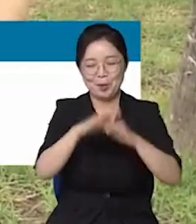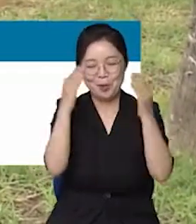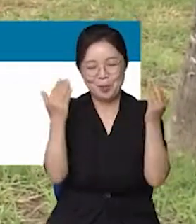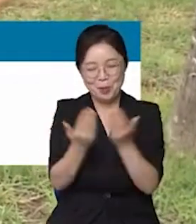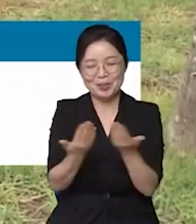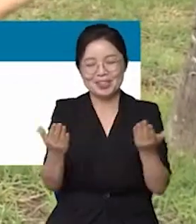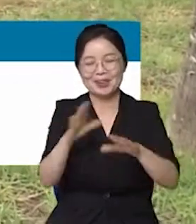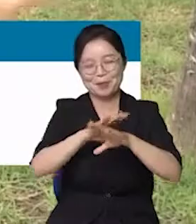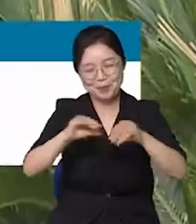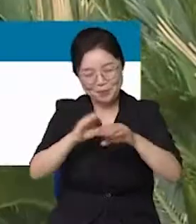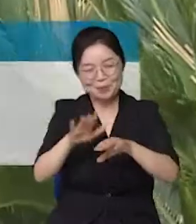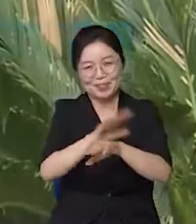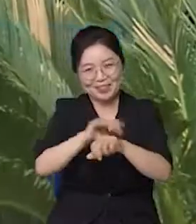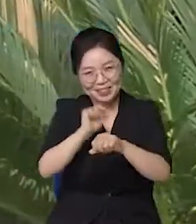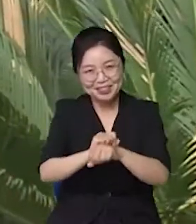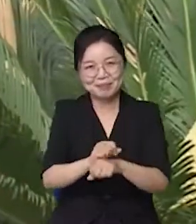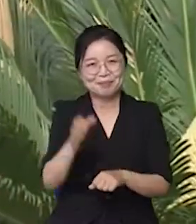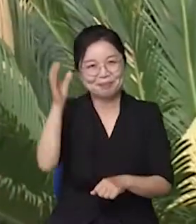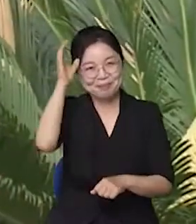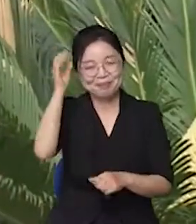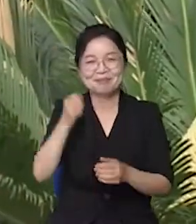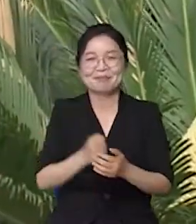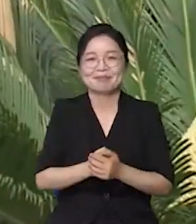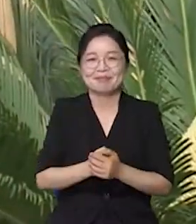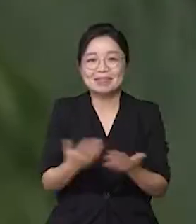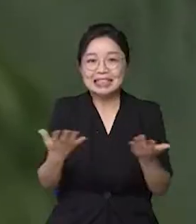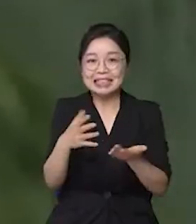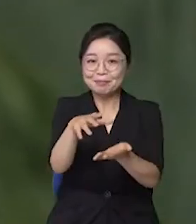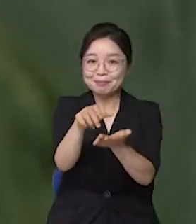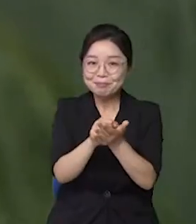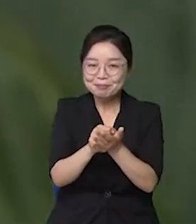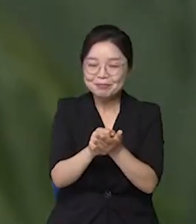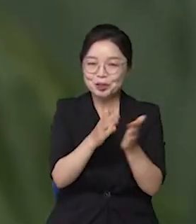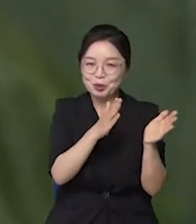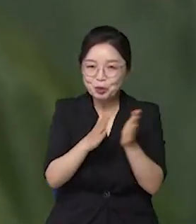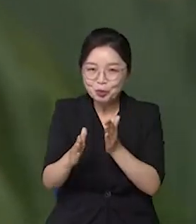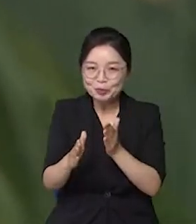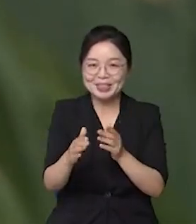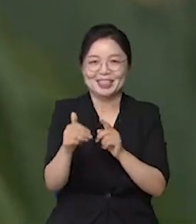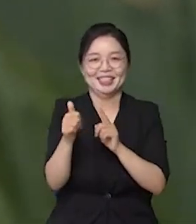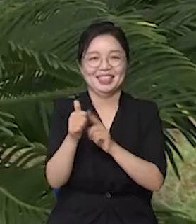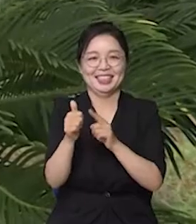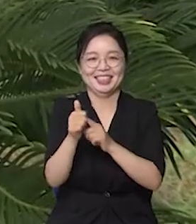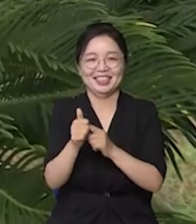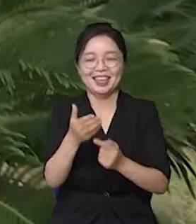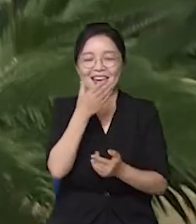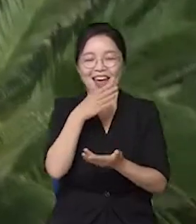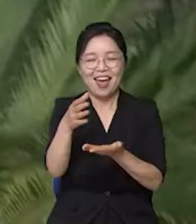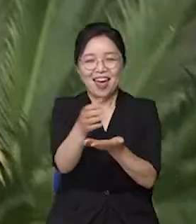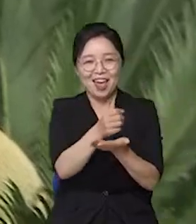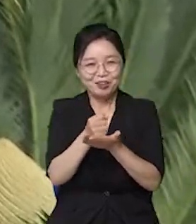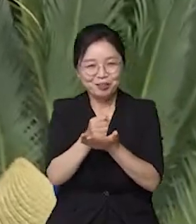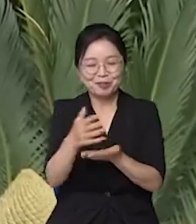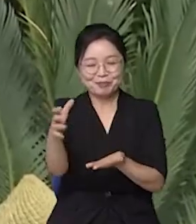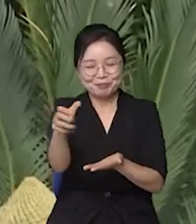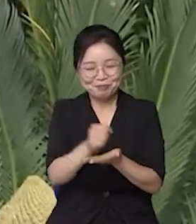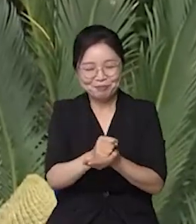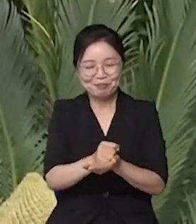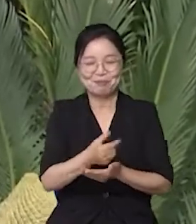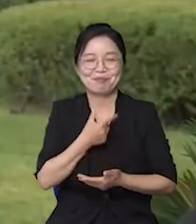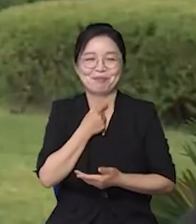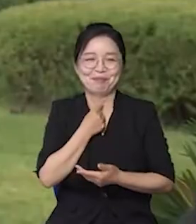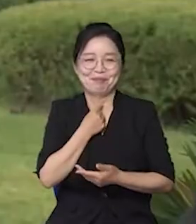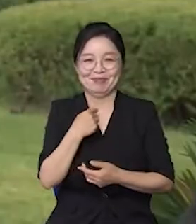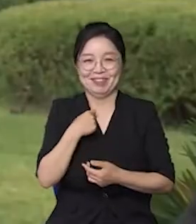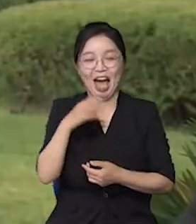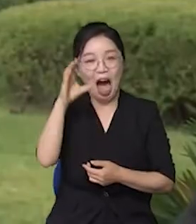다 잘 됐으면 좋겠어요. 취직을 준비하는 취업 준비생도 행운의 기운을 받기를 희망합니다.